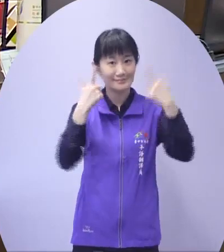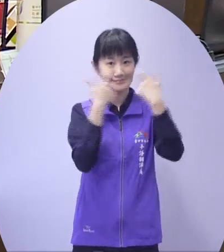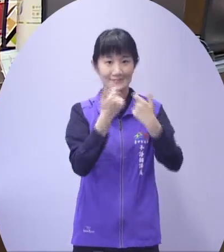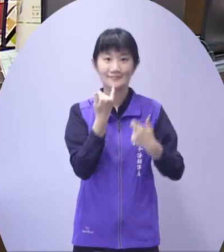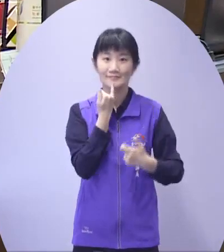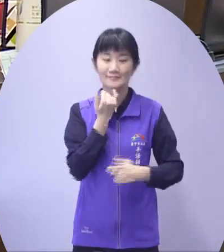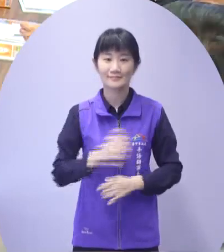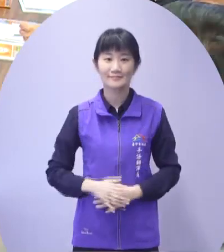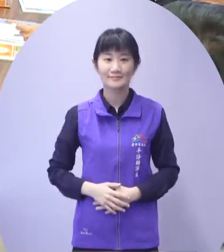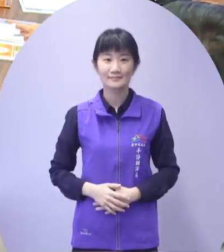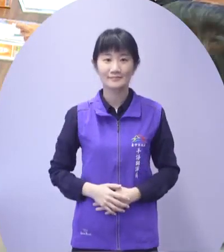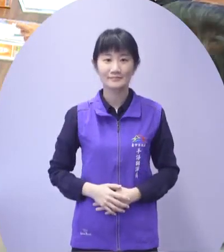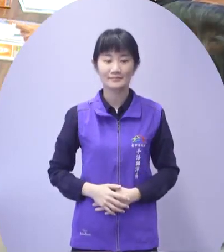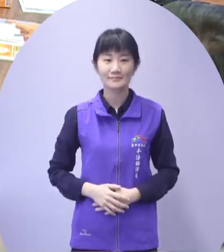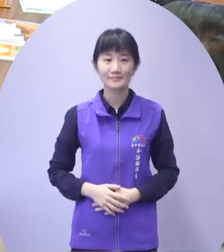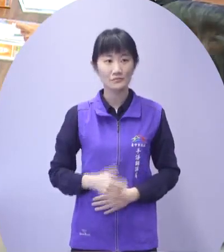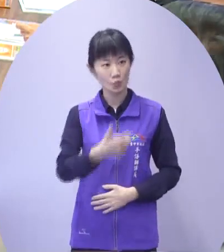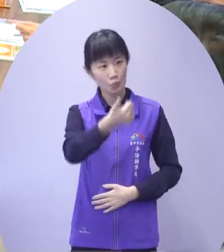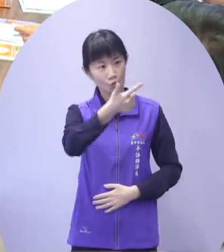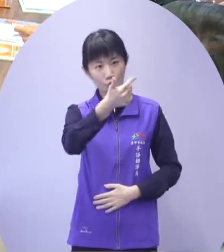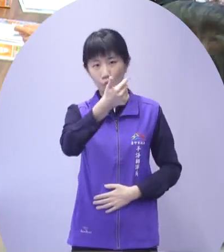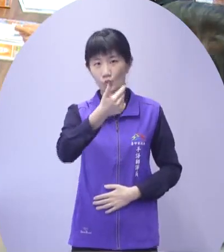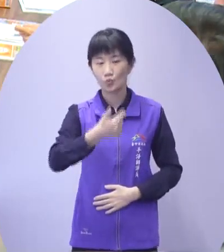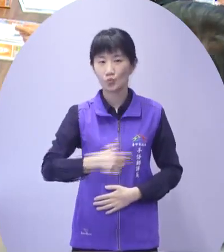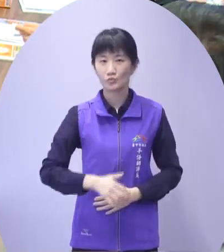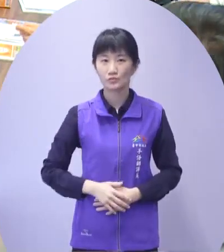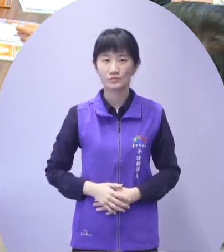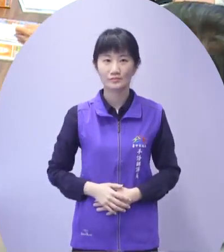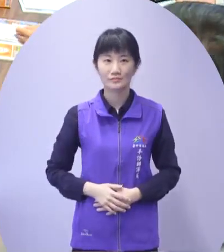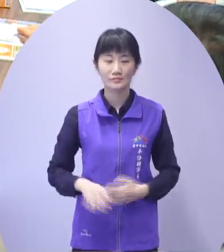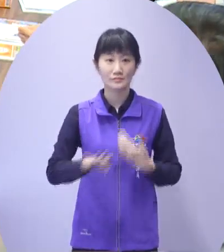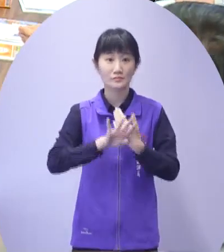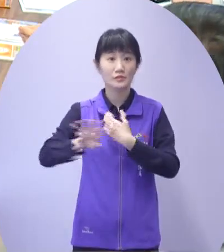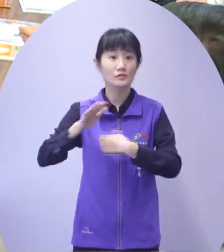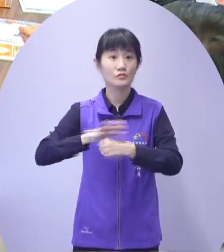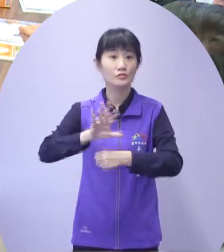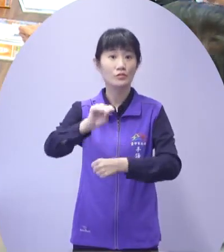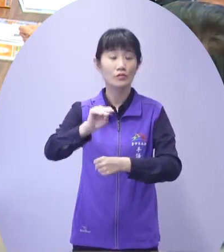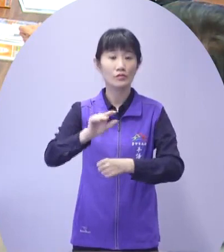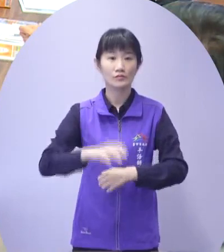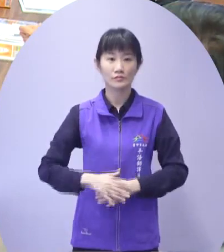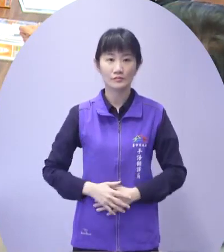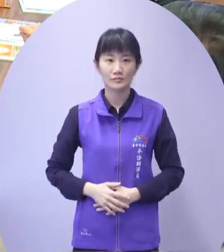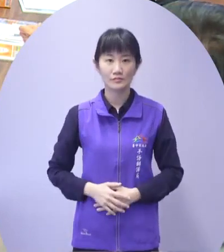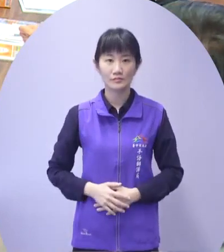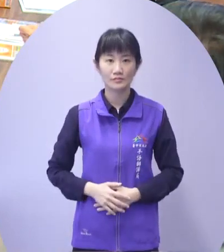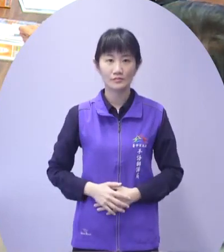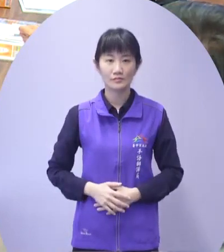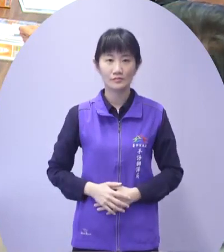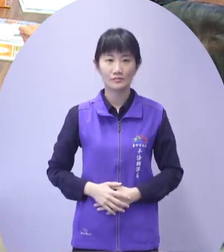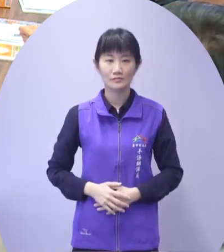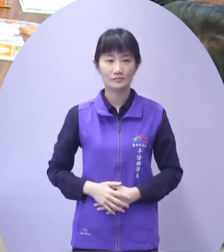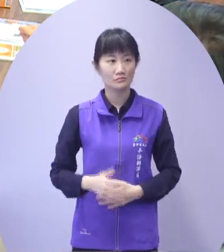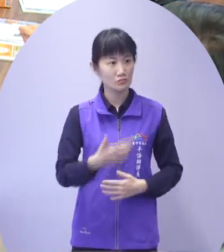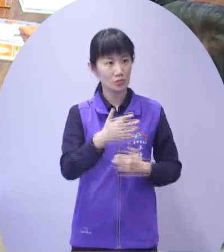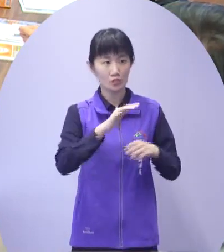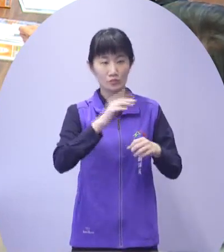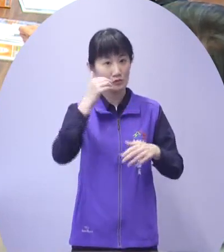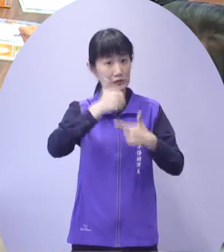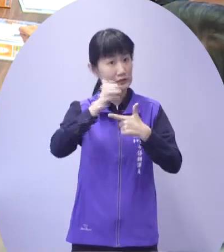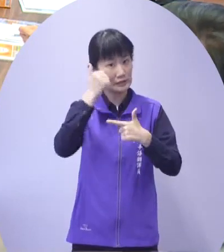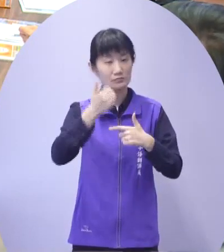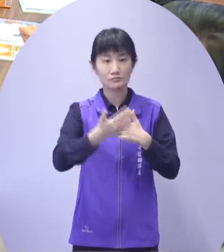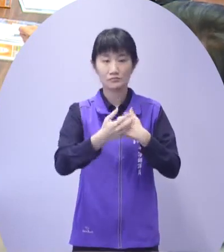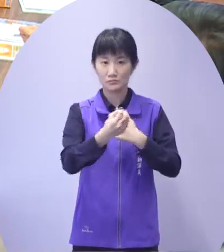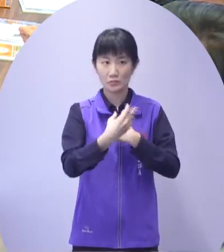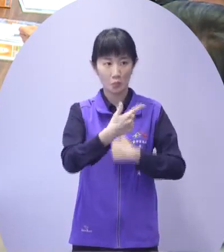个参考。以上。 非常好，好，非常好。那请问还没有补充？那非常非常好，因为捷运开通